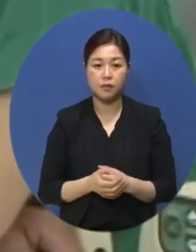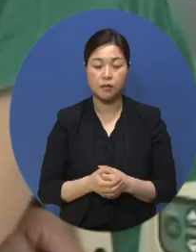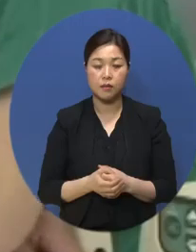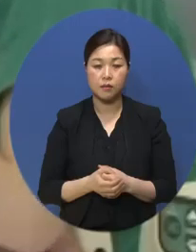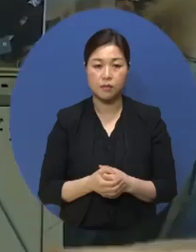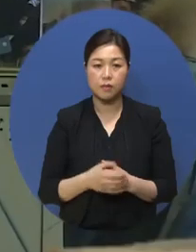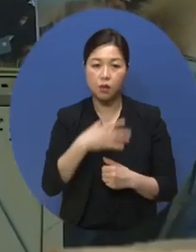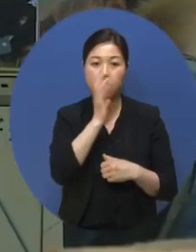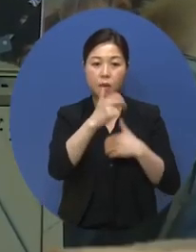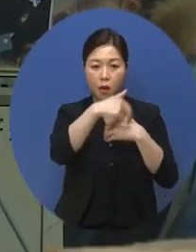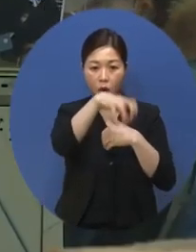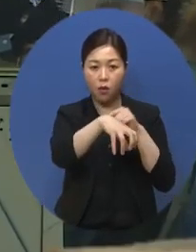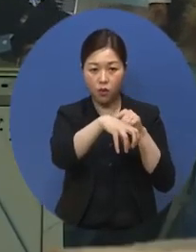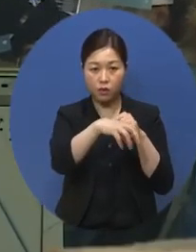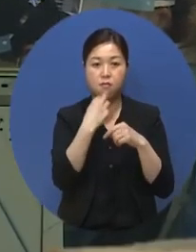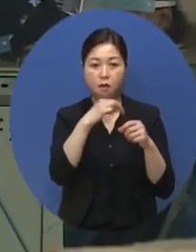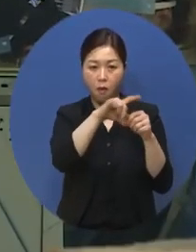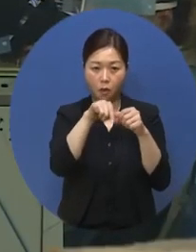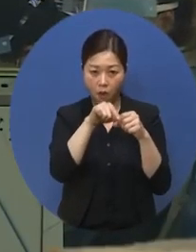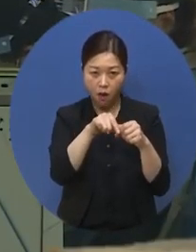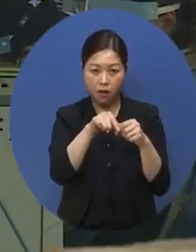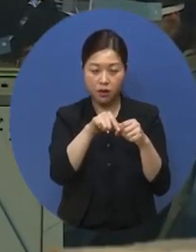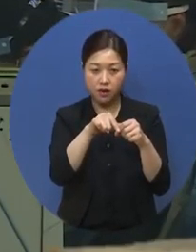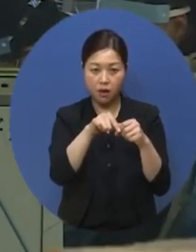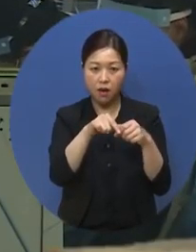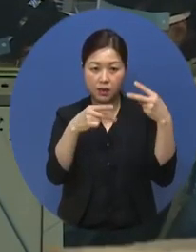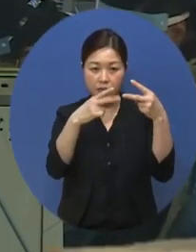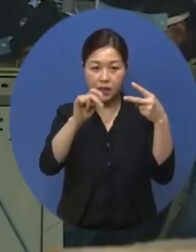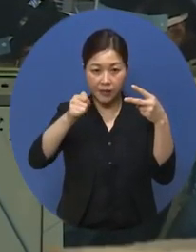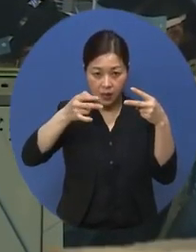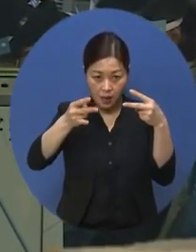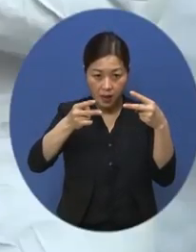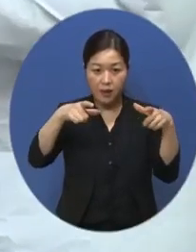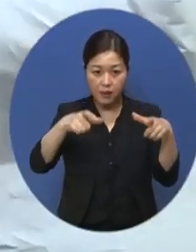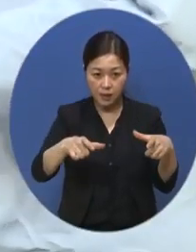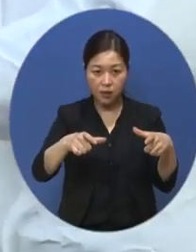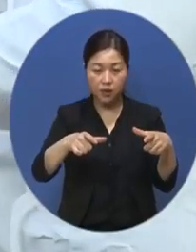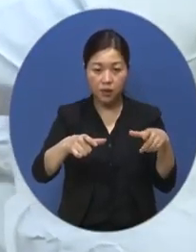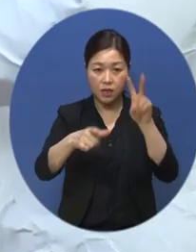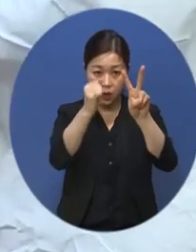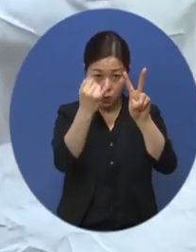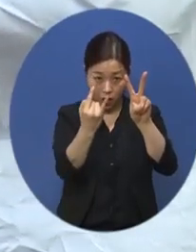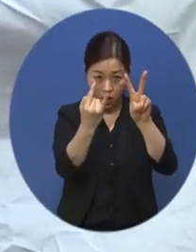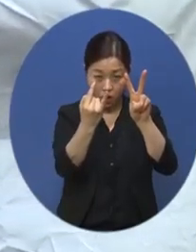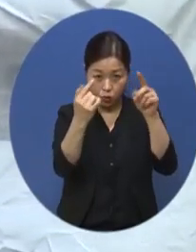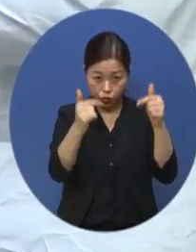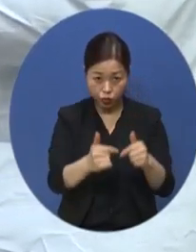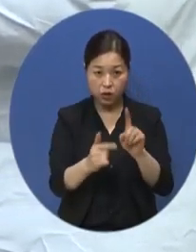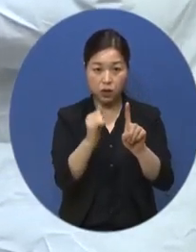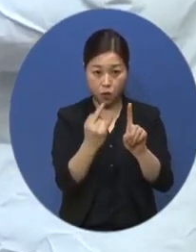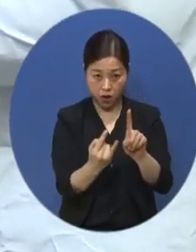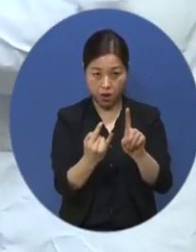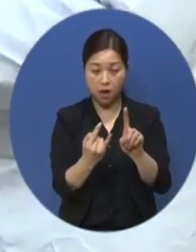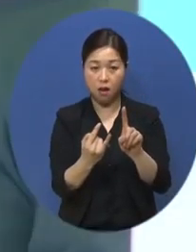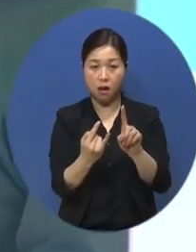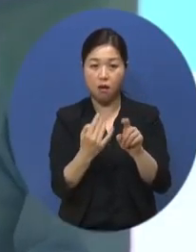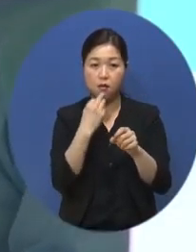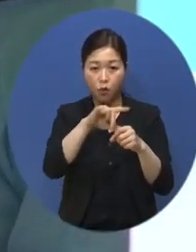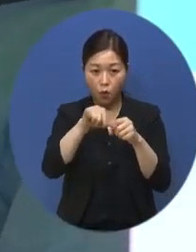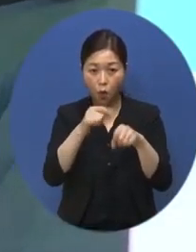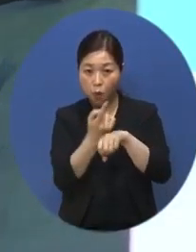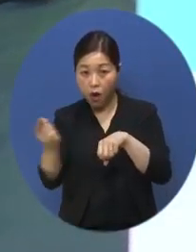요양병원의 경우 수도권 등 거리두기 2단계 지역에서는 현행 주 2회에서 1회로 비수도권 1.5